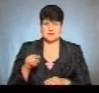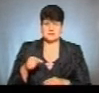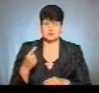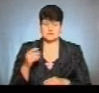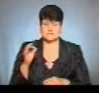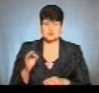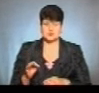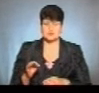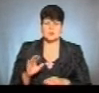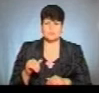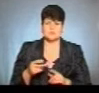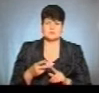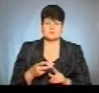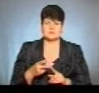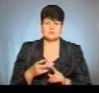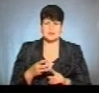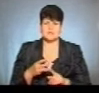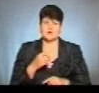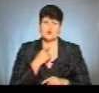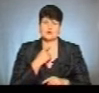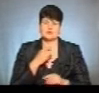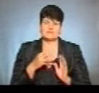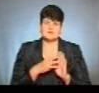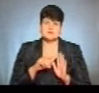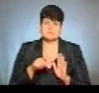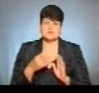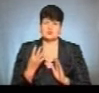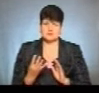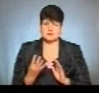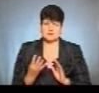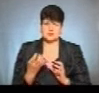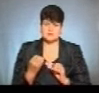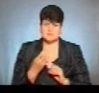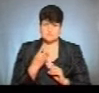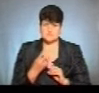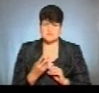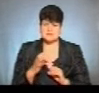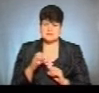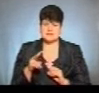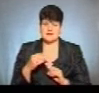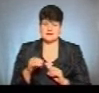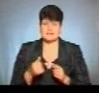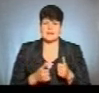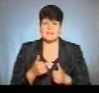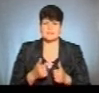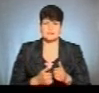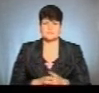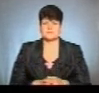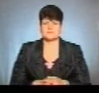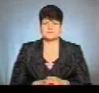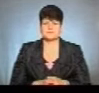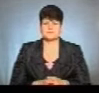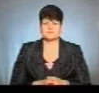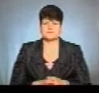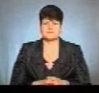12,1%. Далі «Голос» 8,4%. Будь ласка, ще раз мені продублюйте слайд з назвою «Рейтинг». Ну,